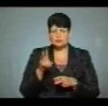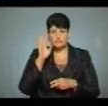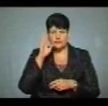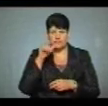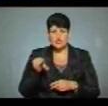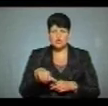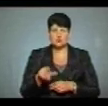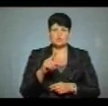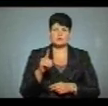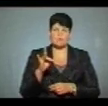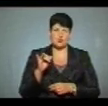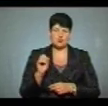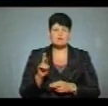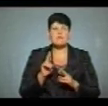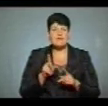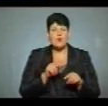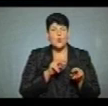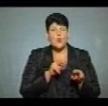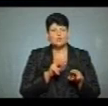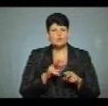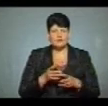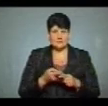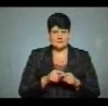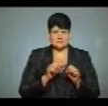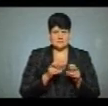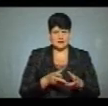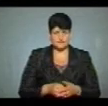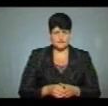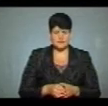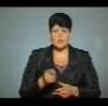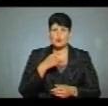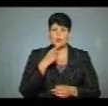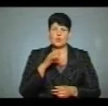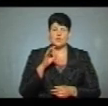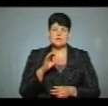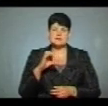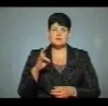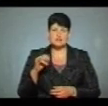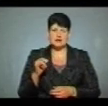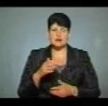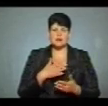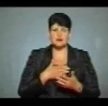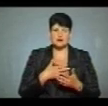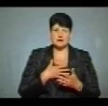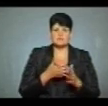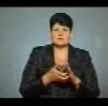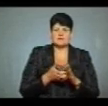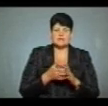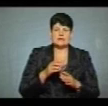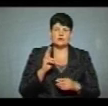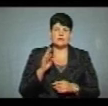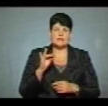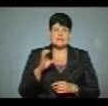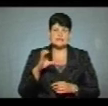річку Збруч, як контролювати ці скиди. За словами Ореста Сінгалевича, риба задихнулася від браку кисню. Її